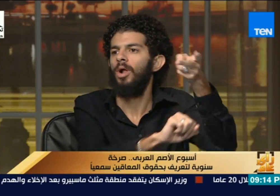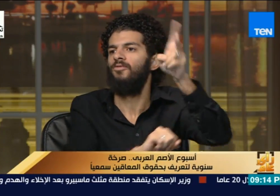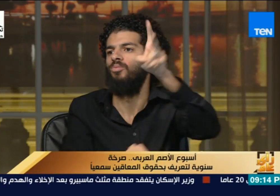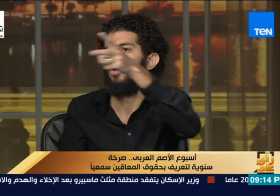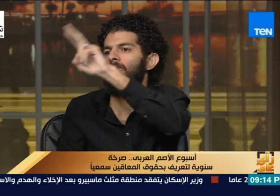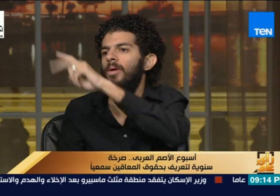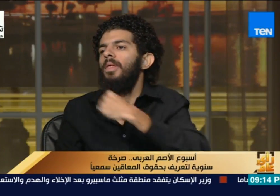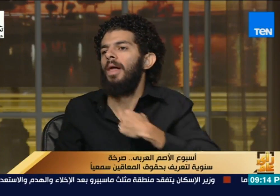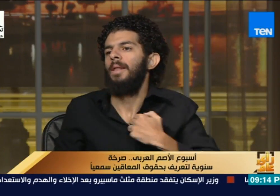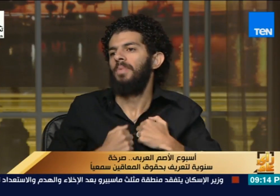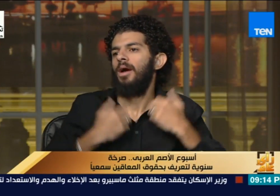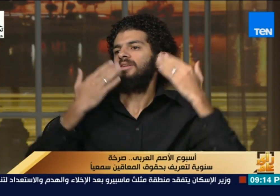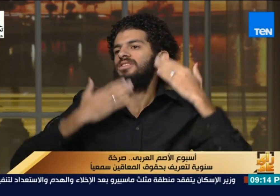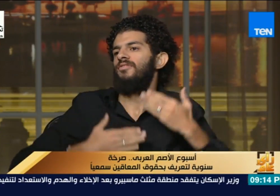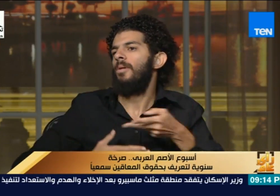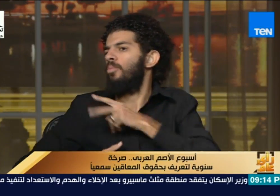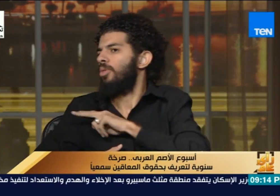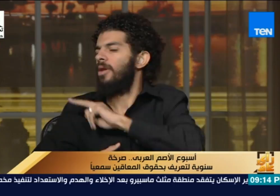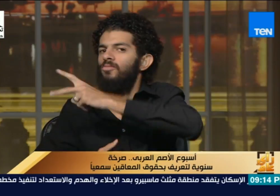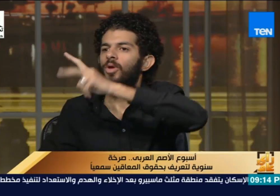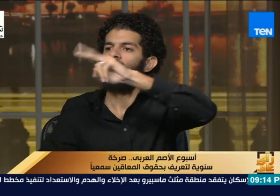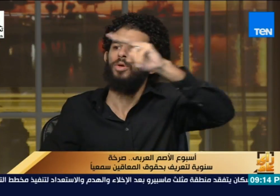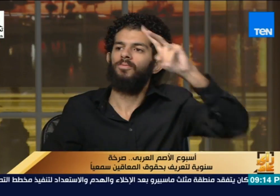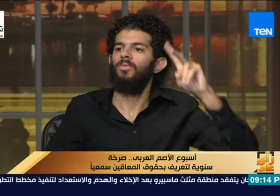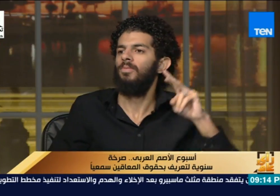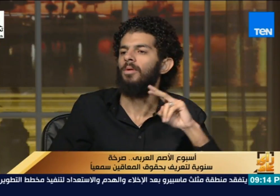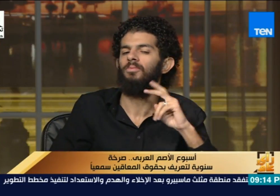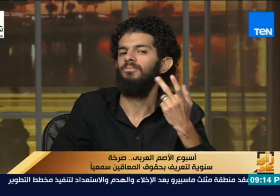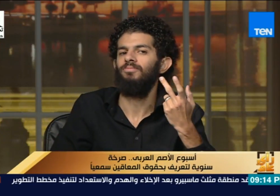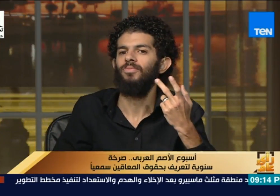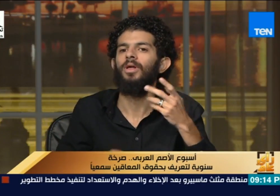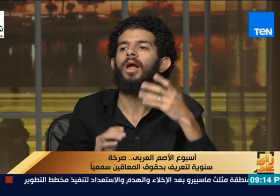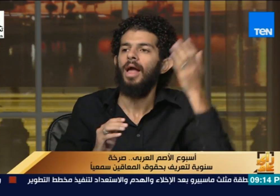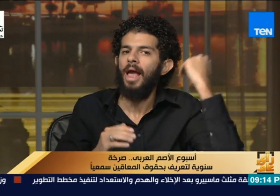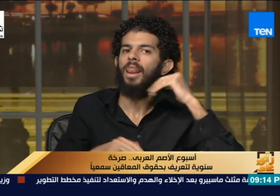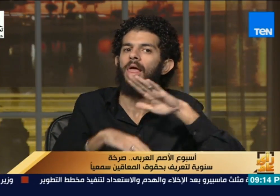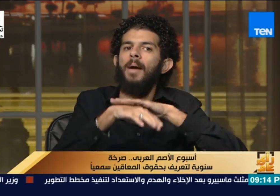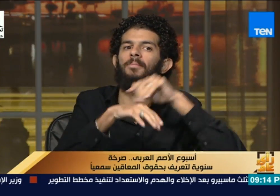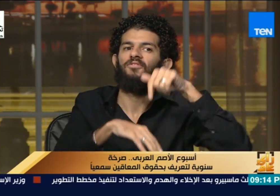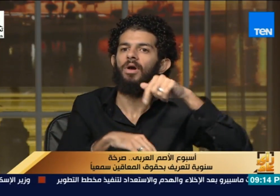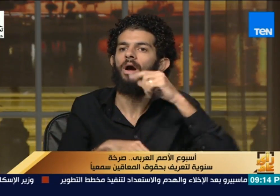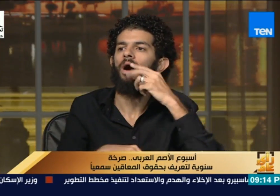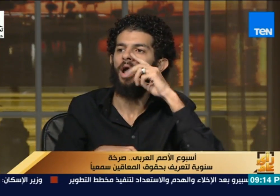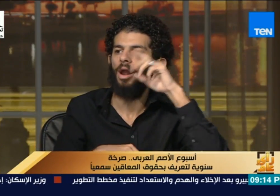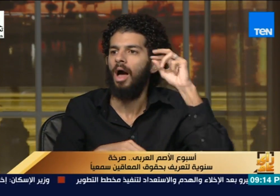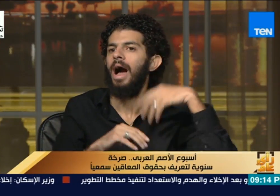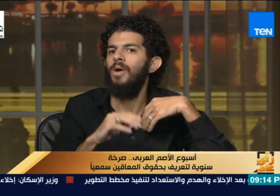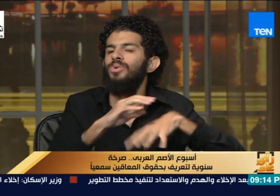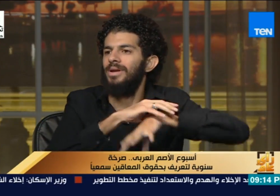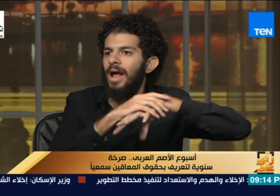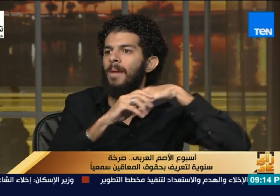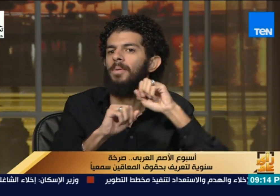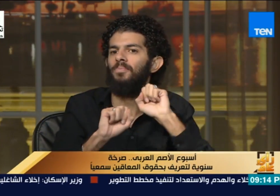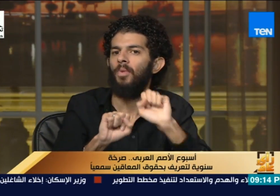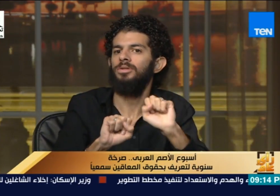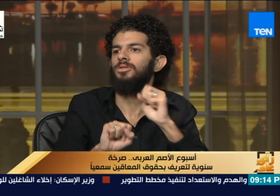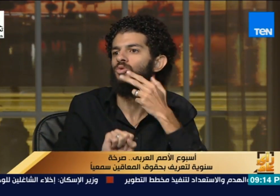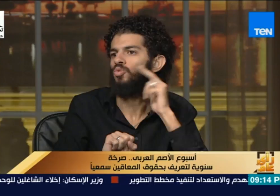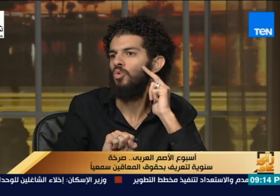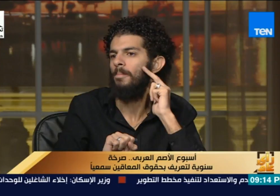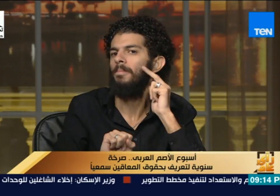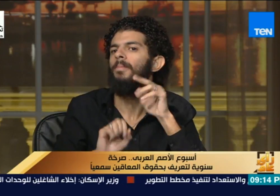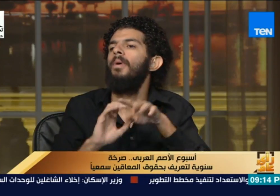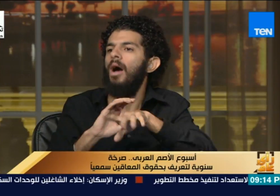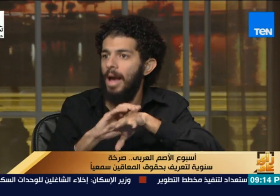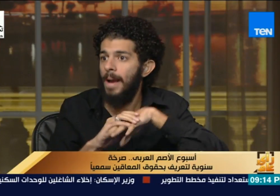الفيسبوك، وبيبقى في حاجات كتيره قوي مختلفه، كل واحد لينا ليه صفحه بينزل فيها كوميكس، بينزل فيها اغاني. قبل كده انا